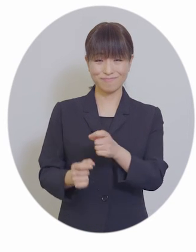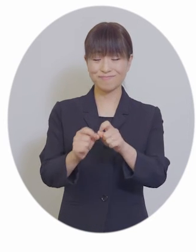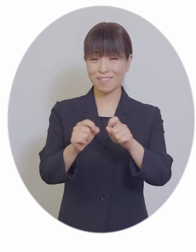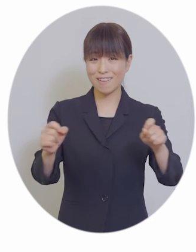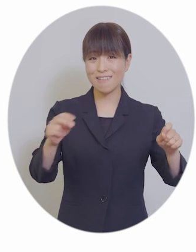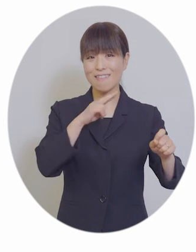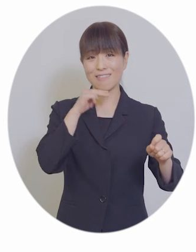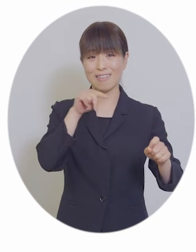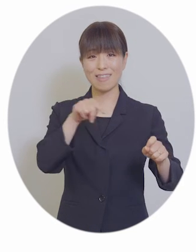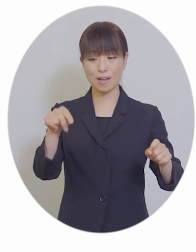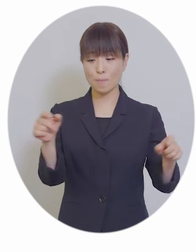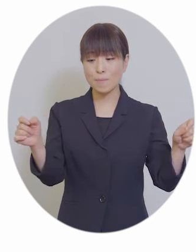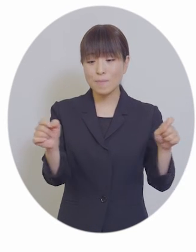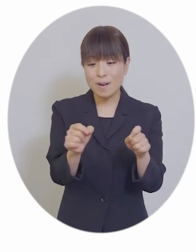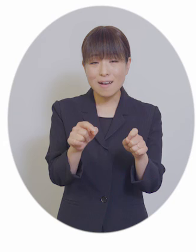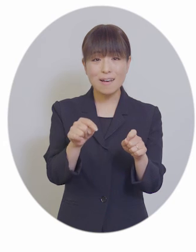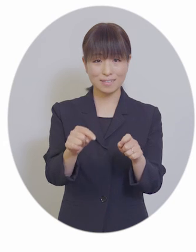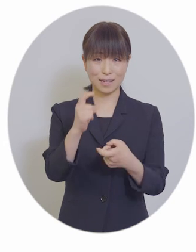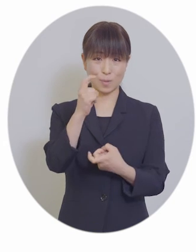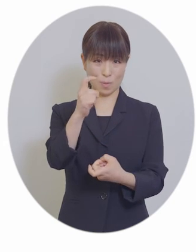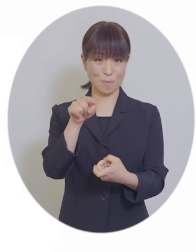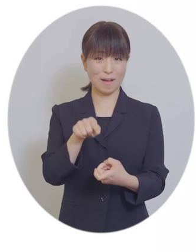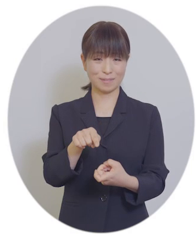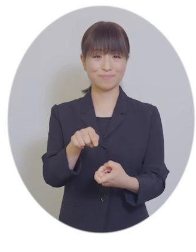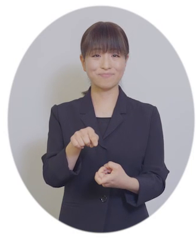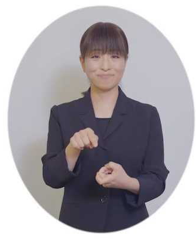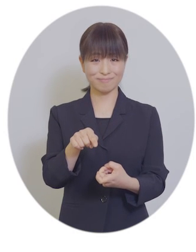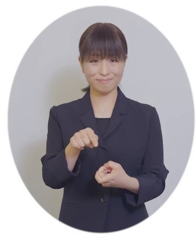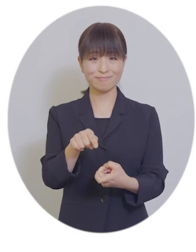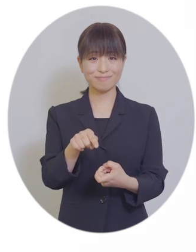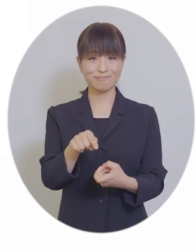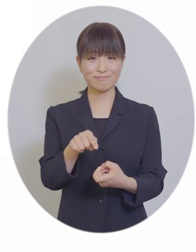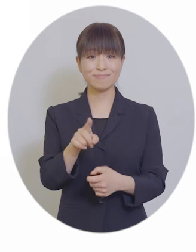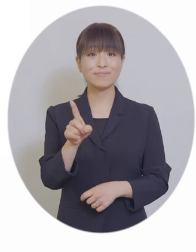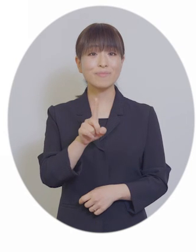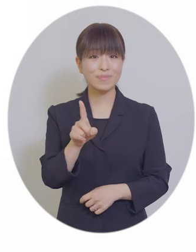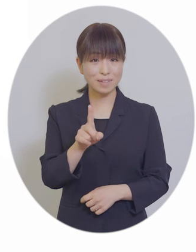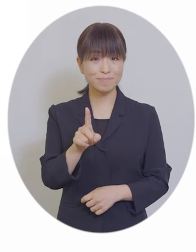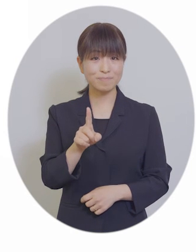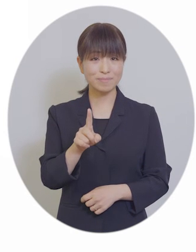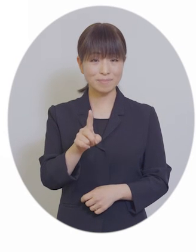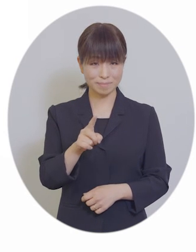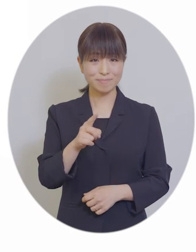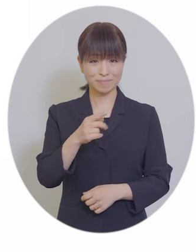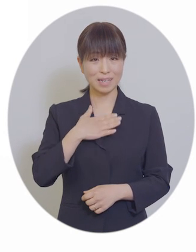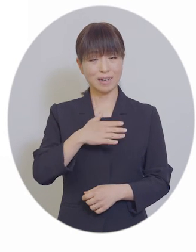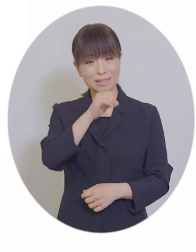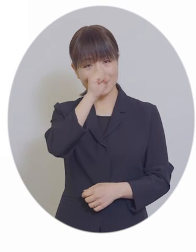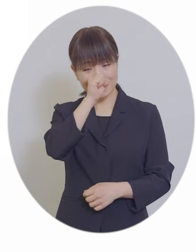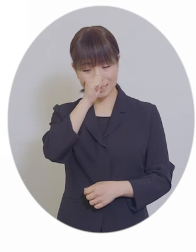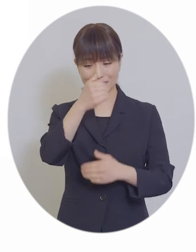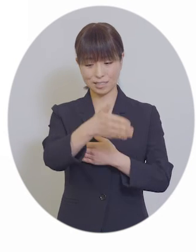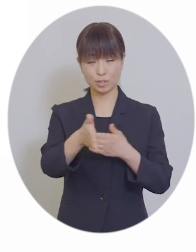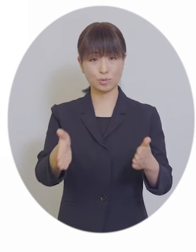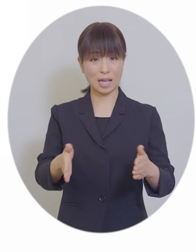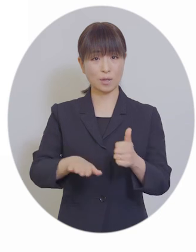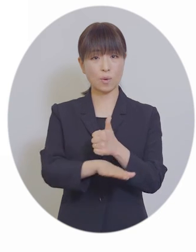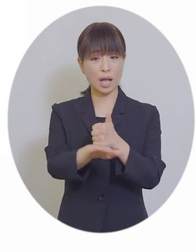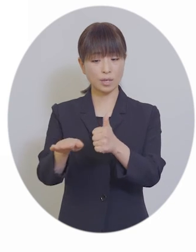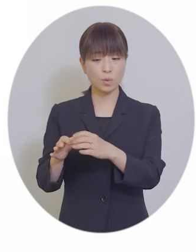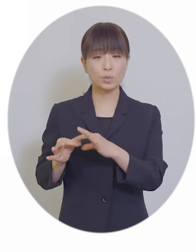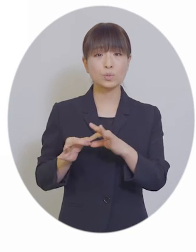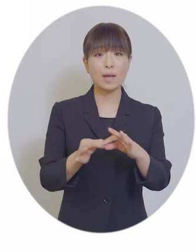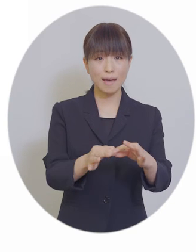ットゼロエナジービルディングの略称です。 快適な室内環境を実現しなが